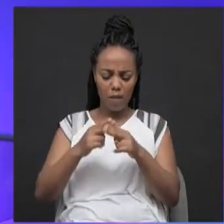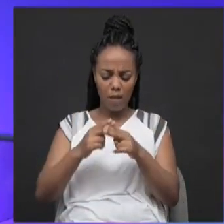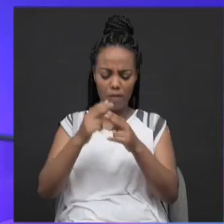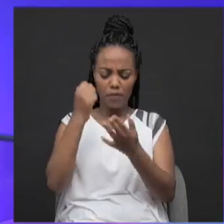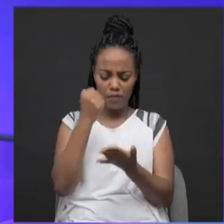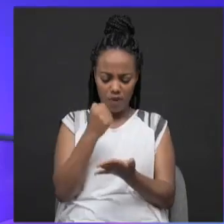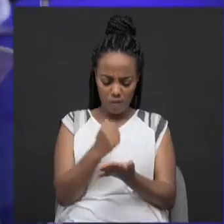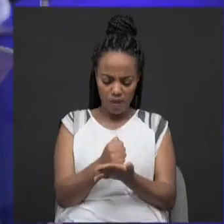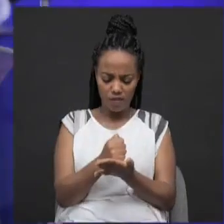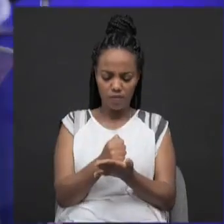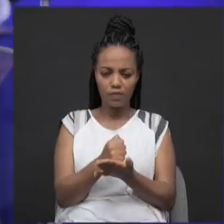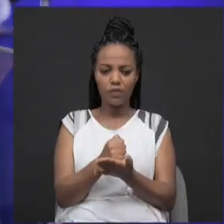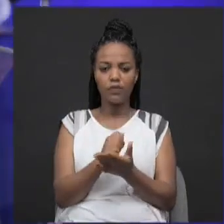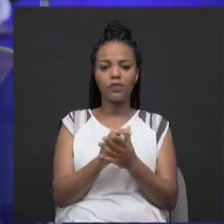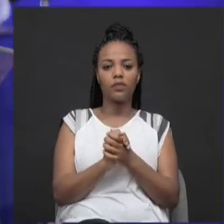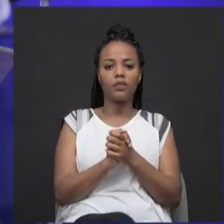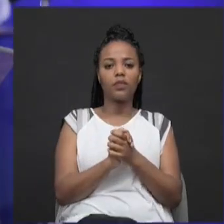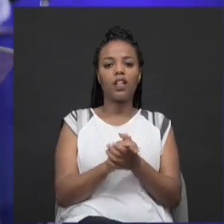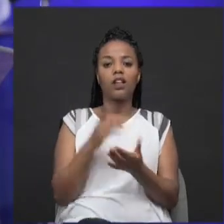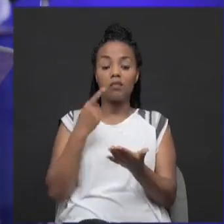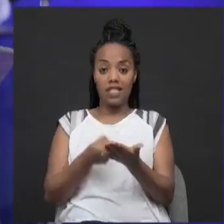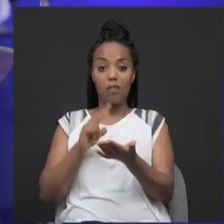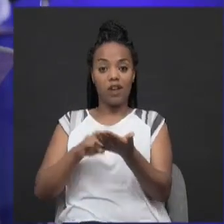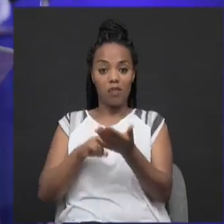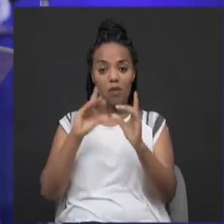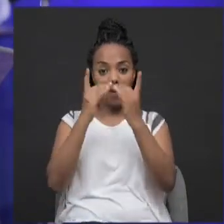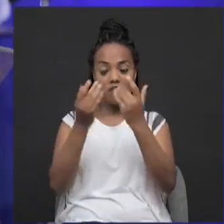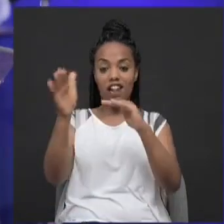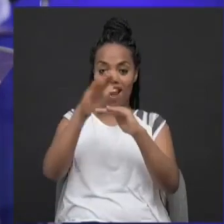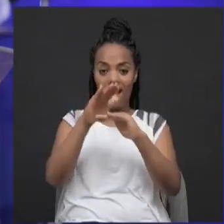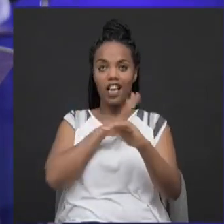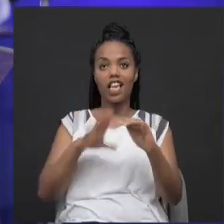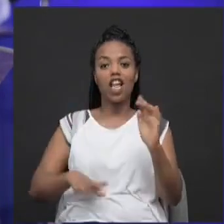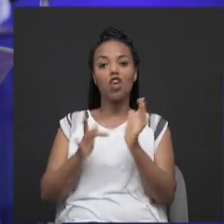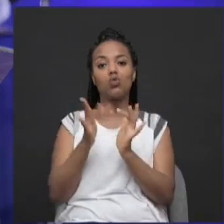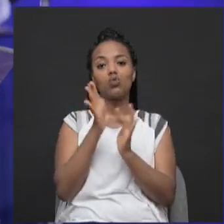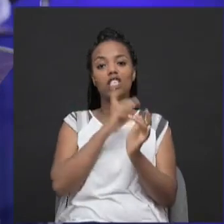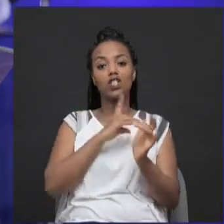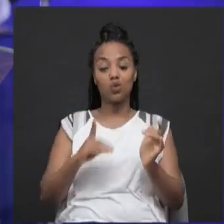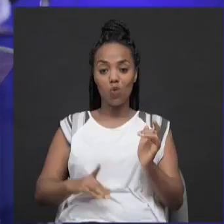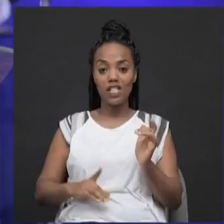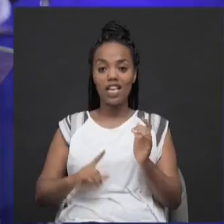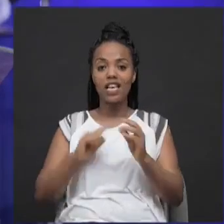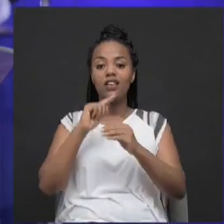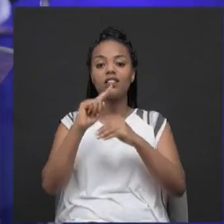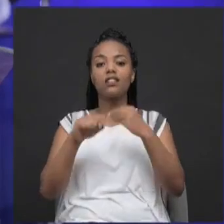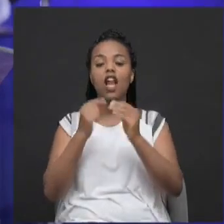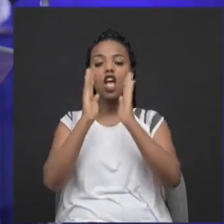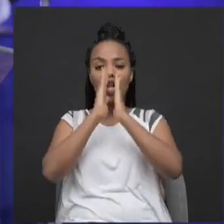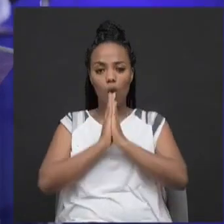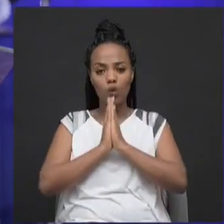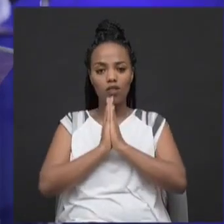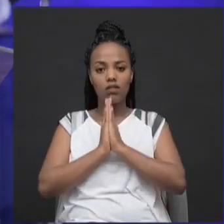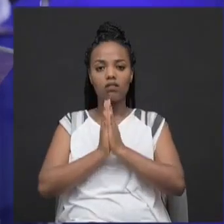አሜን። በዚህ ባነበብኩት ክፍል ላይ ጌታ ኢየሱስ ክርስቶስ ስለ ጸሎት